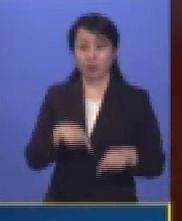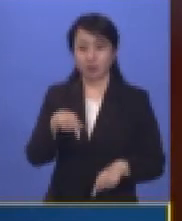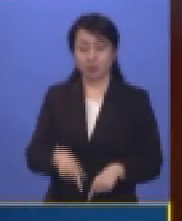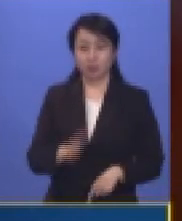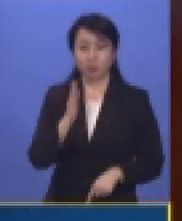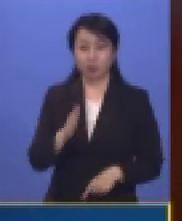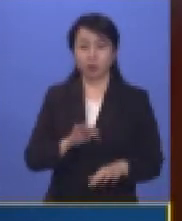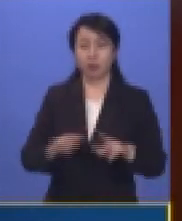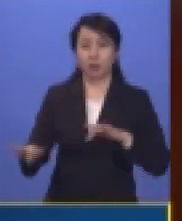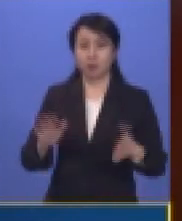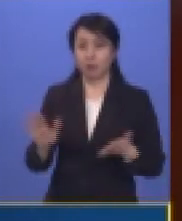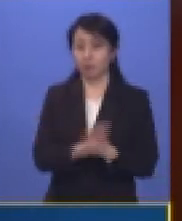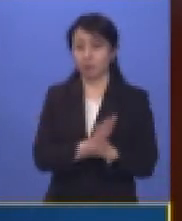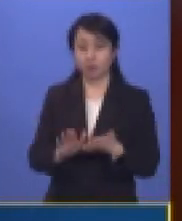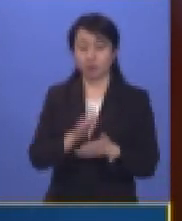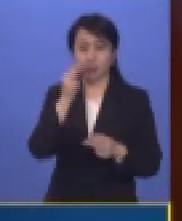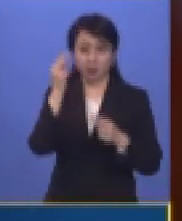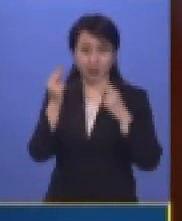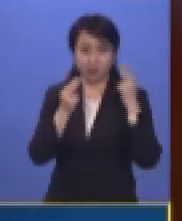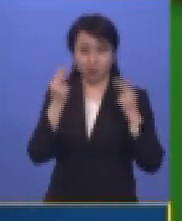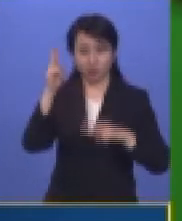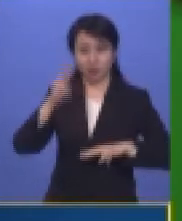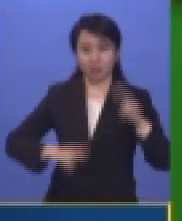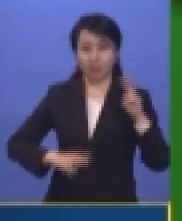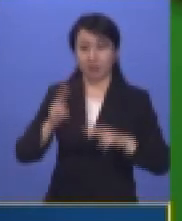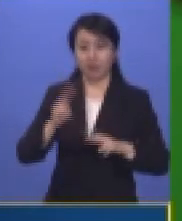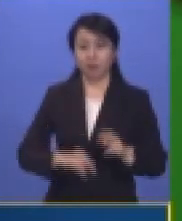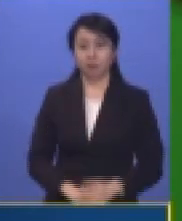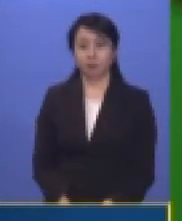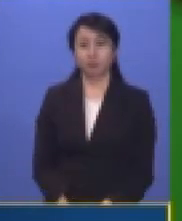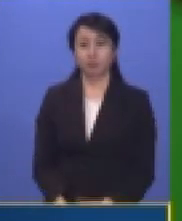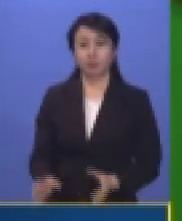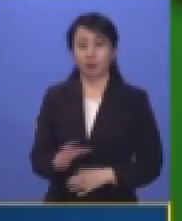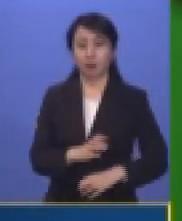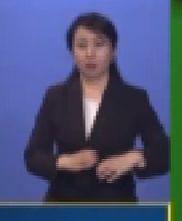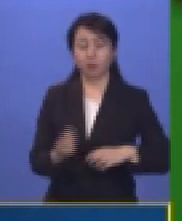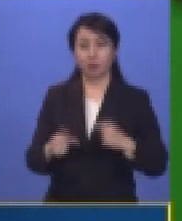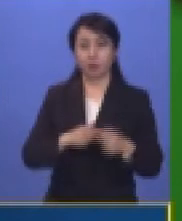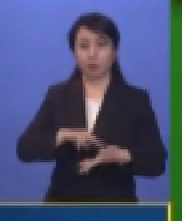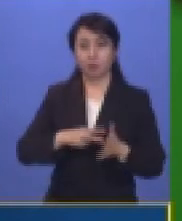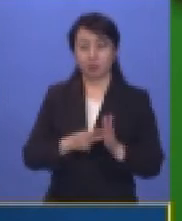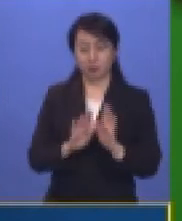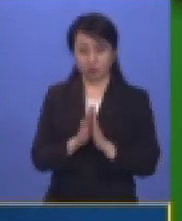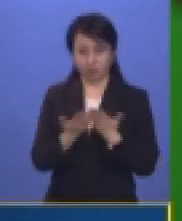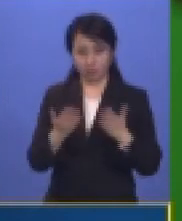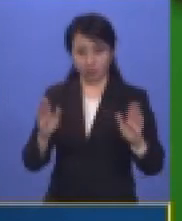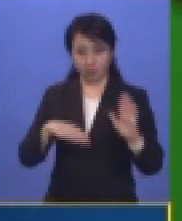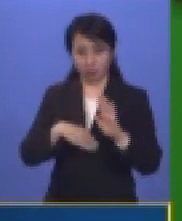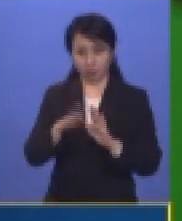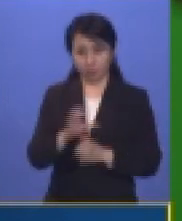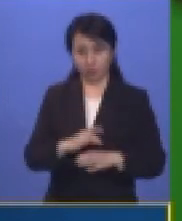пройдет акция «Бесплатная аквагрим. Рисуем настроение». Палата предпринимателей планирует провести выставку «Лучший товар